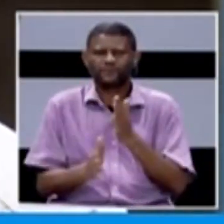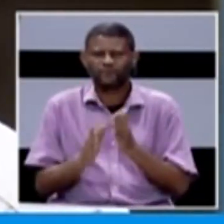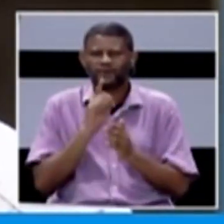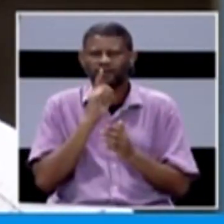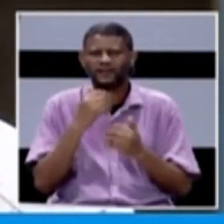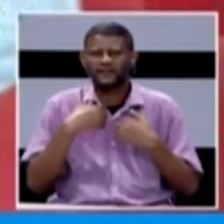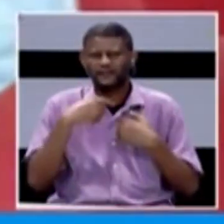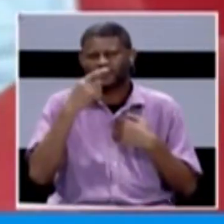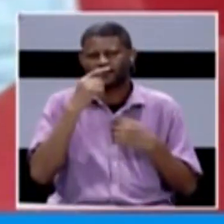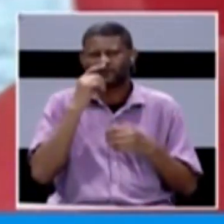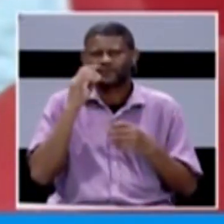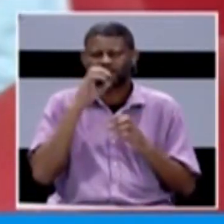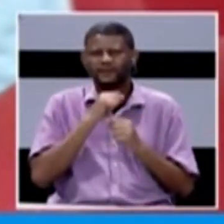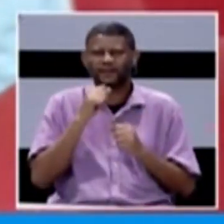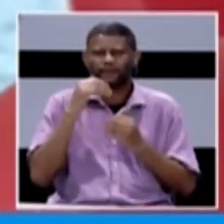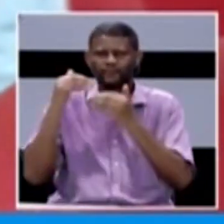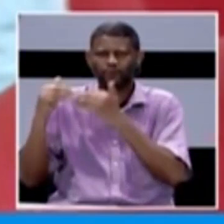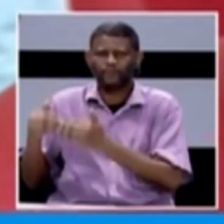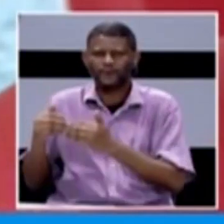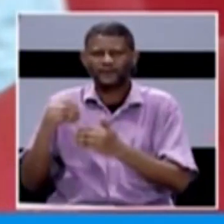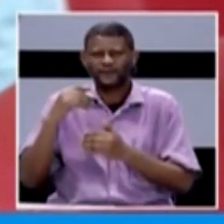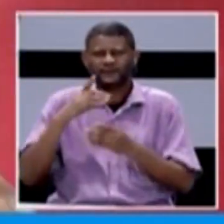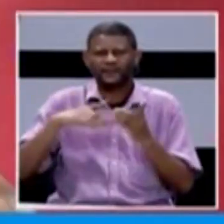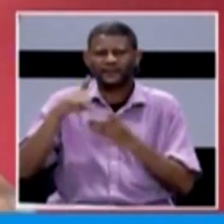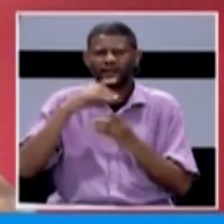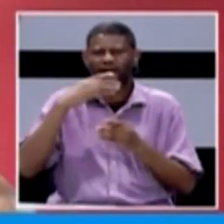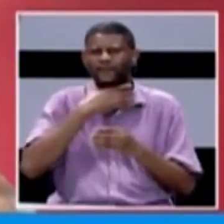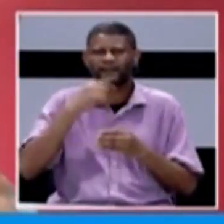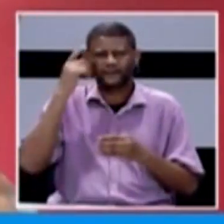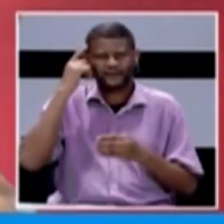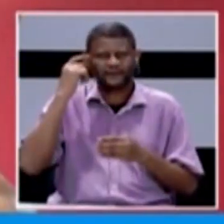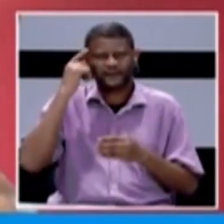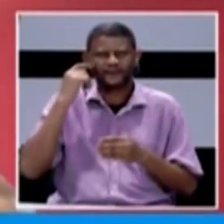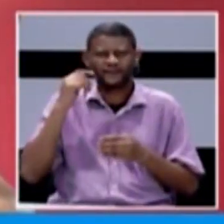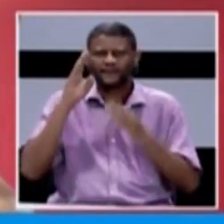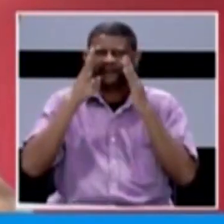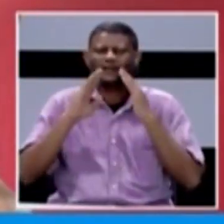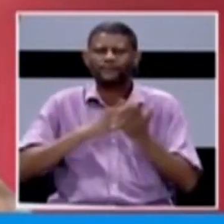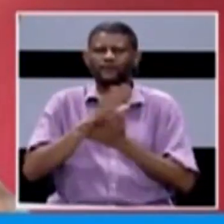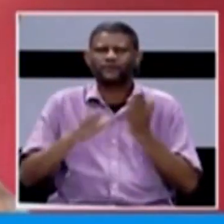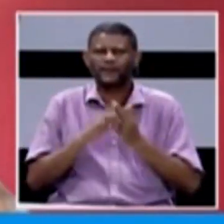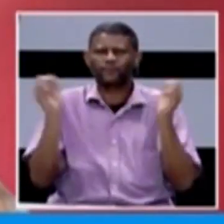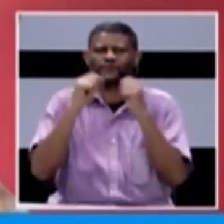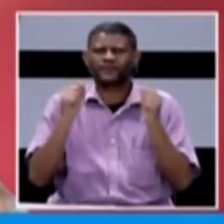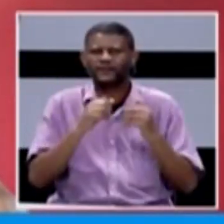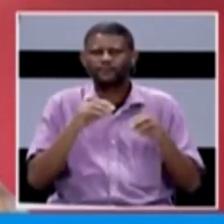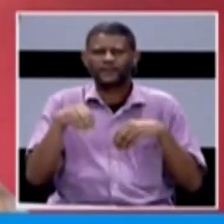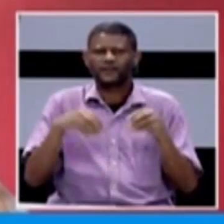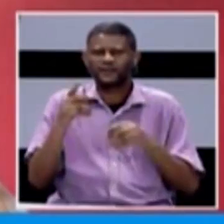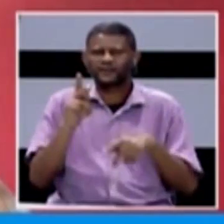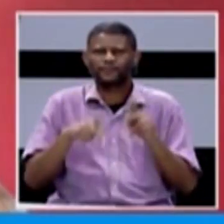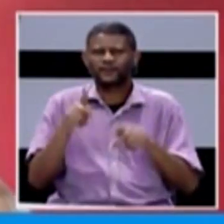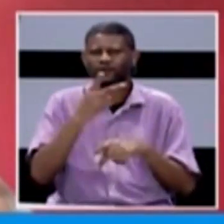ዝድምደም ዘሎ ማለት እዩ። ኣብ መዳውቲ ከባቢታት ክልላት ትግራይን ኣምሓራን ሰላም ዝዘርጉን ናብ ጎንፂ ዘምርሑን ምንቅስቓሳት ህዝቢ ክልቲኦም